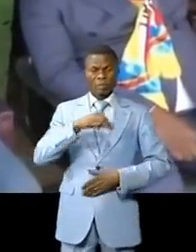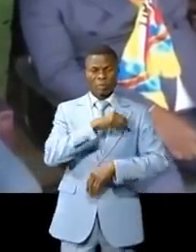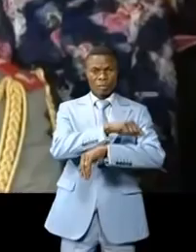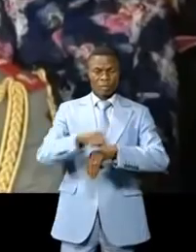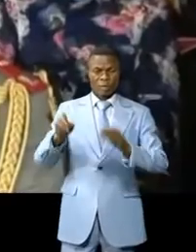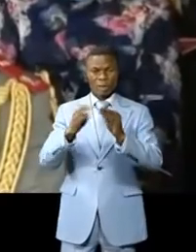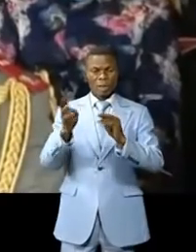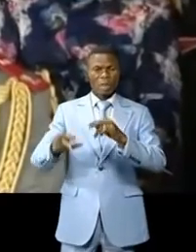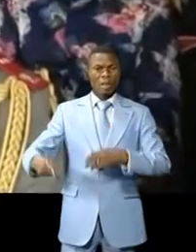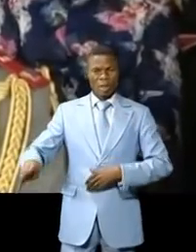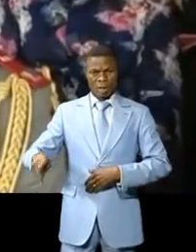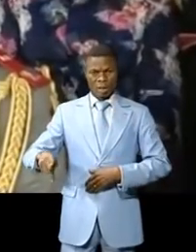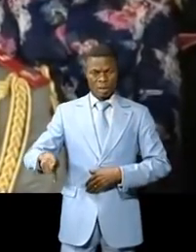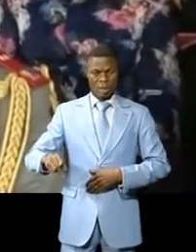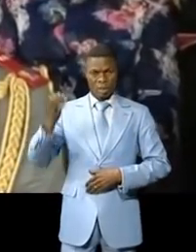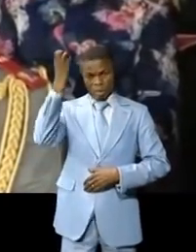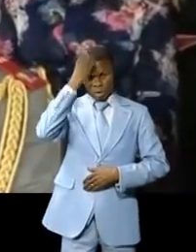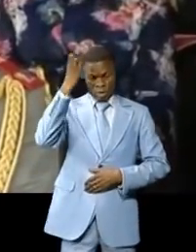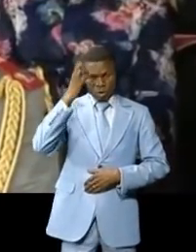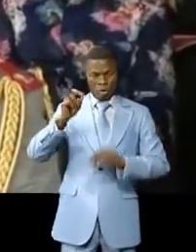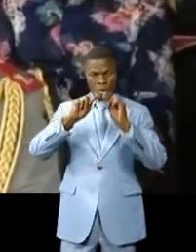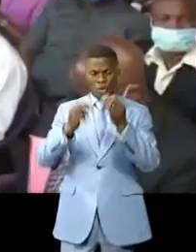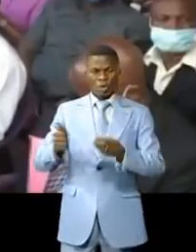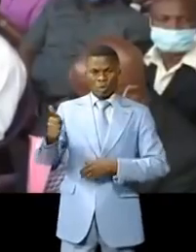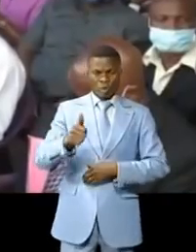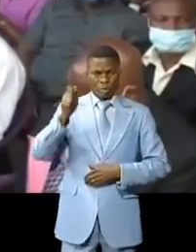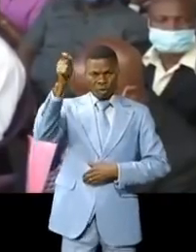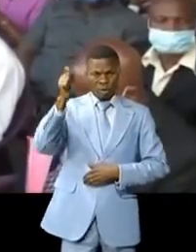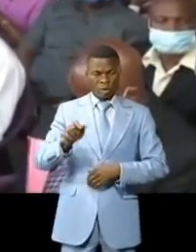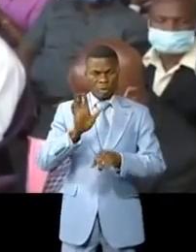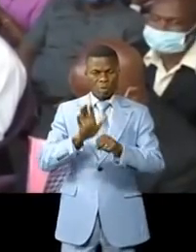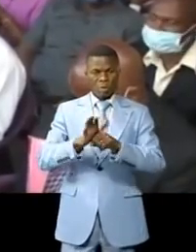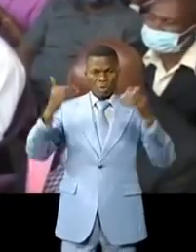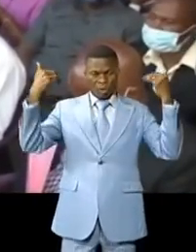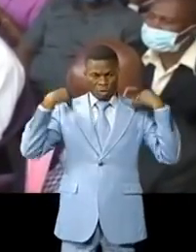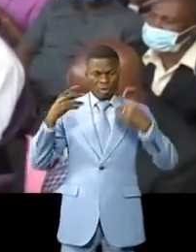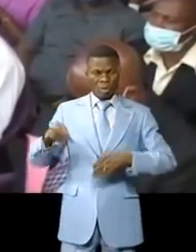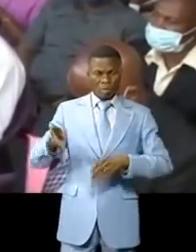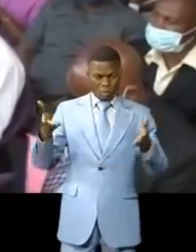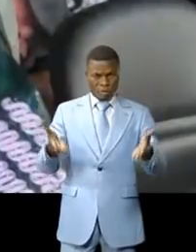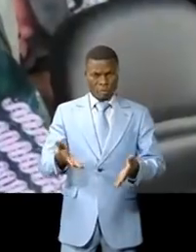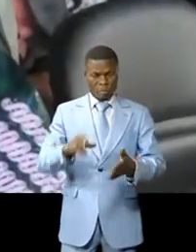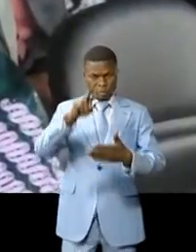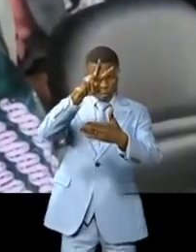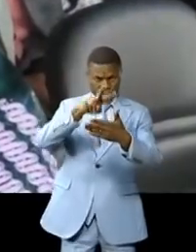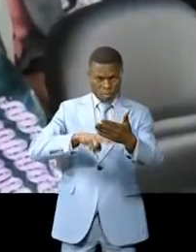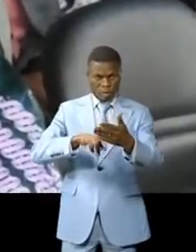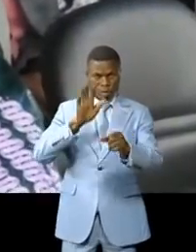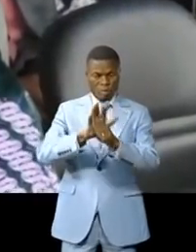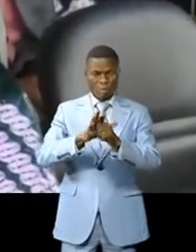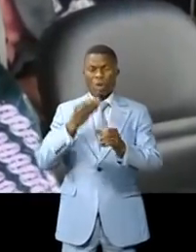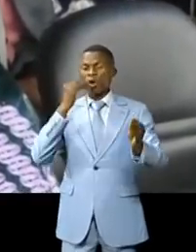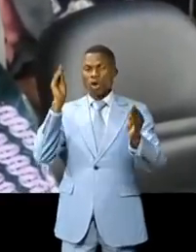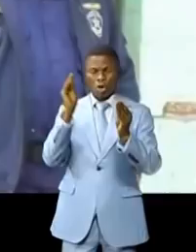de l'Assemblée provinciale, du général de la 21e région militaire et de plusieurs autorités de la province. Après la lecture des différentes